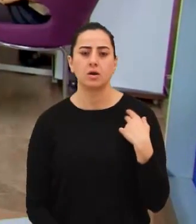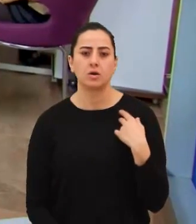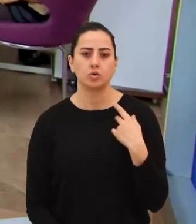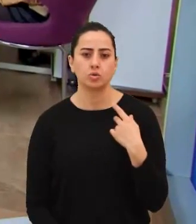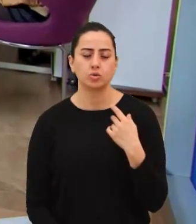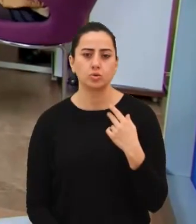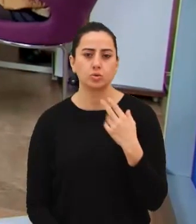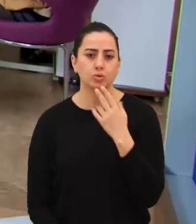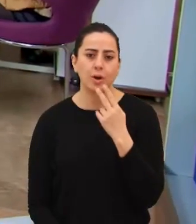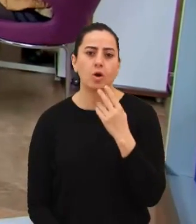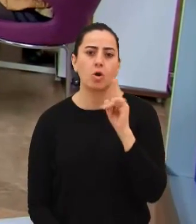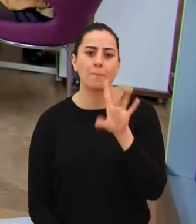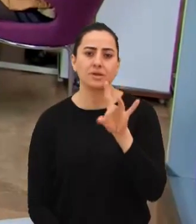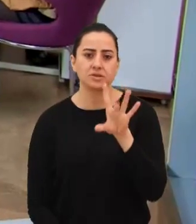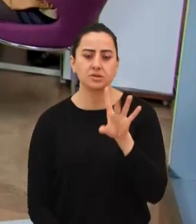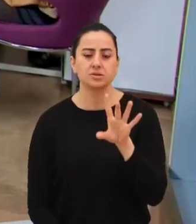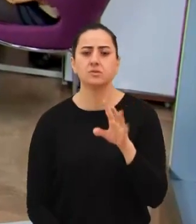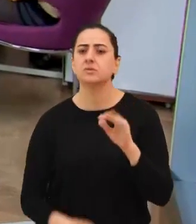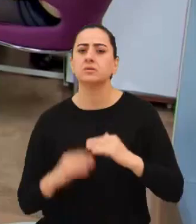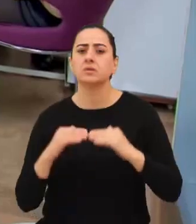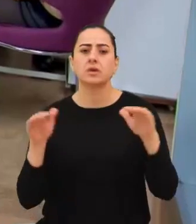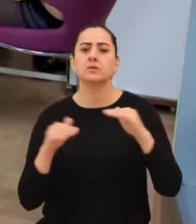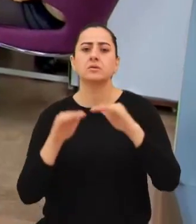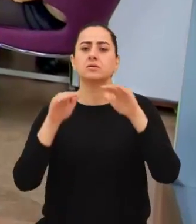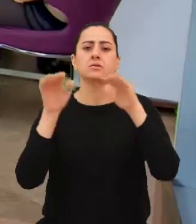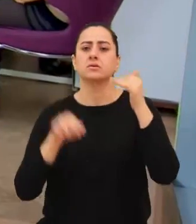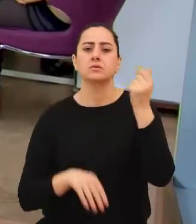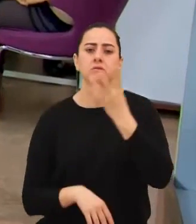numara 15. Tamam, kaç?